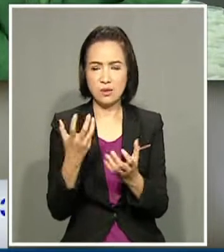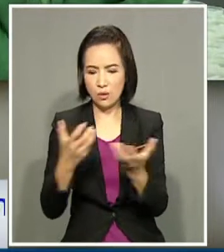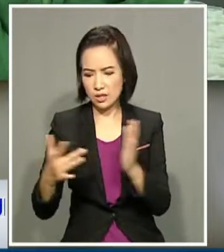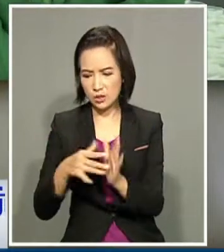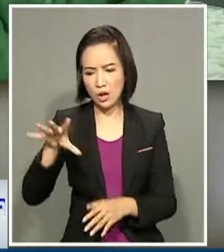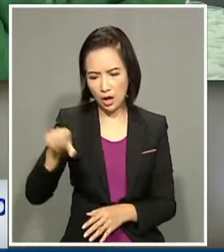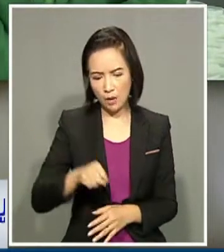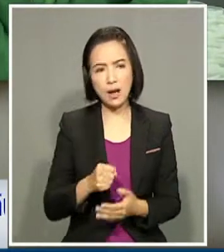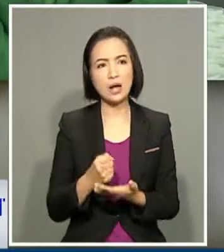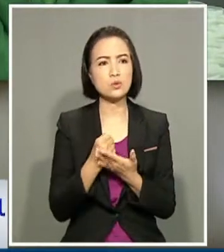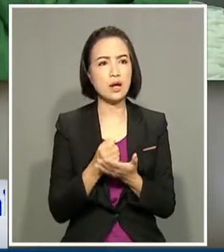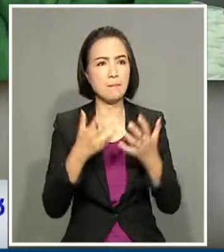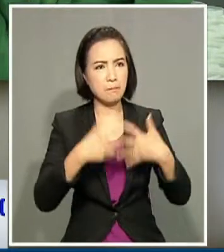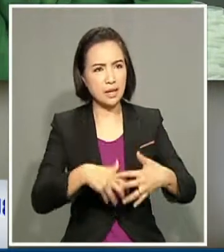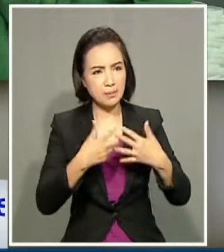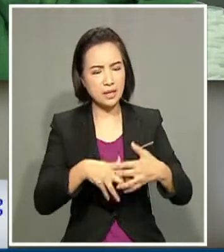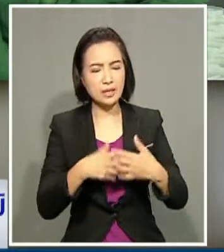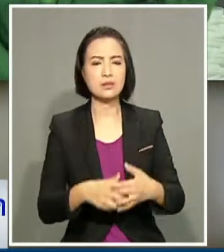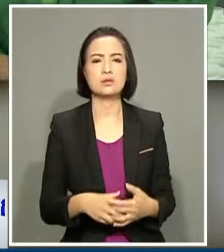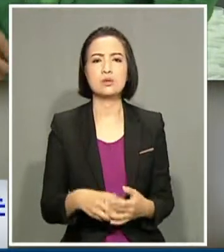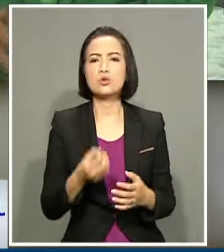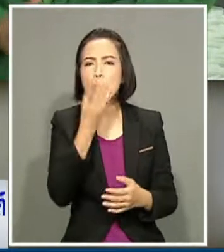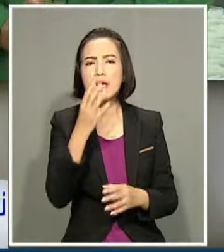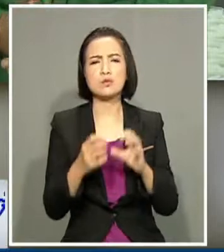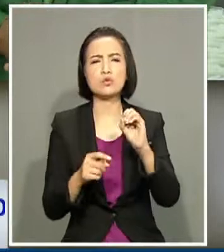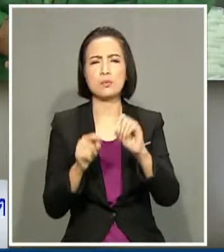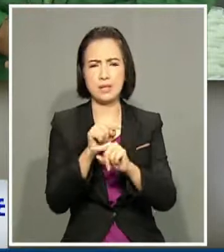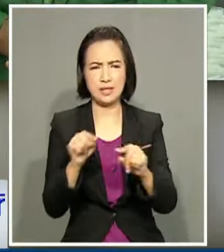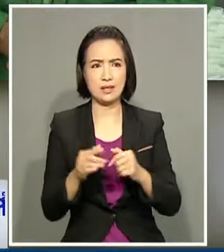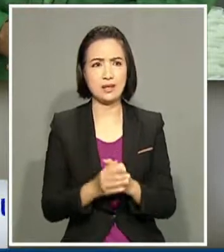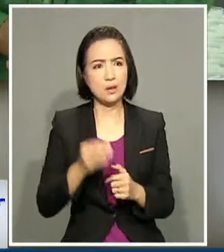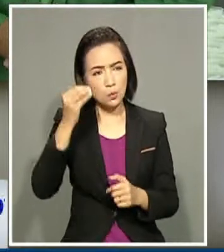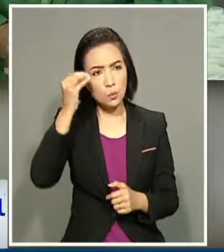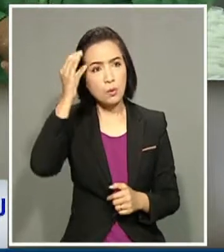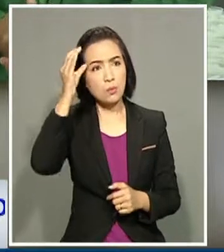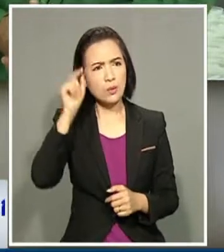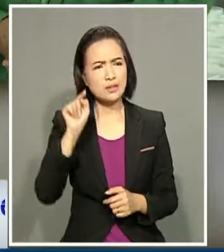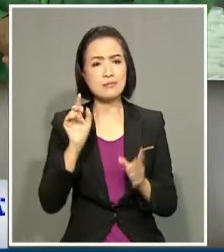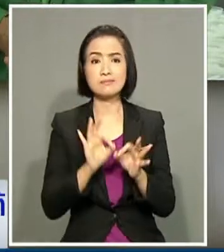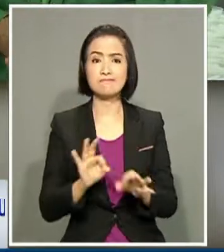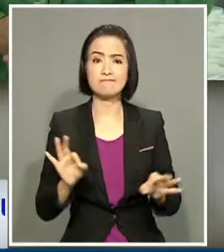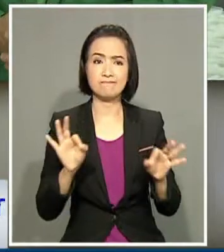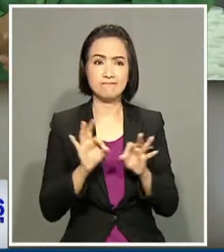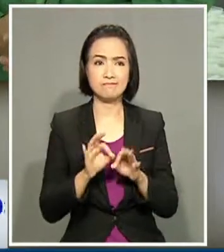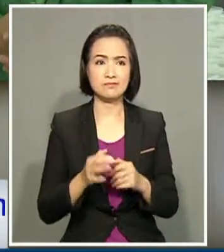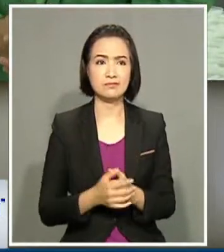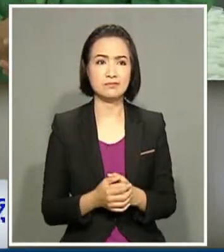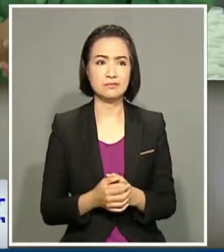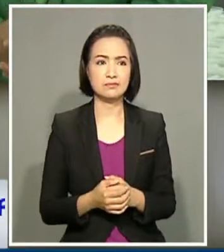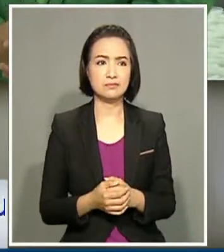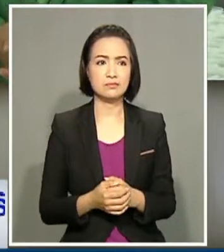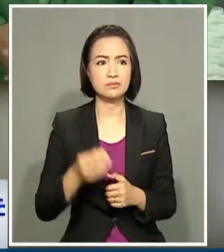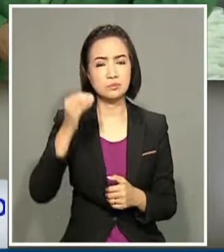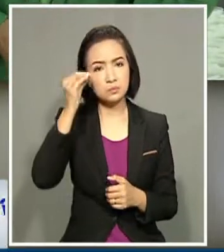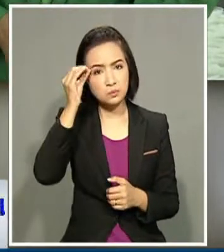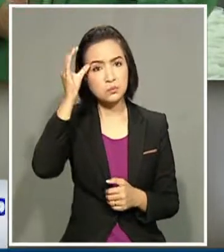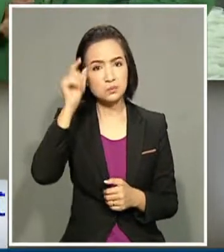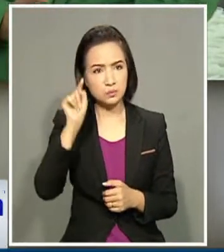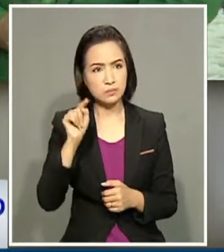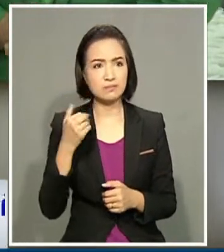ามานะครับนะฮะในปัจจุบันในการผลิตนี่เราถือว่าองค์ความรู้เป็นสิ่งที่สำคัญนะครับนะนอกจากองค์ความรู้จะ